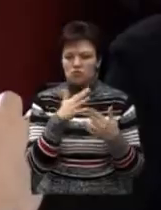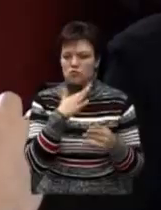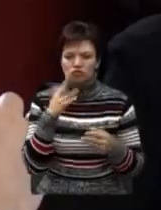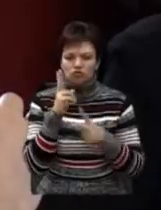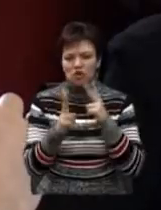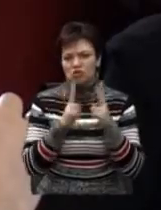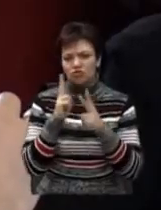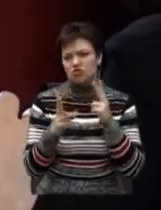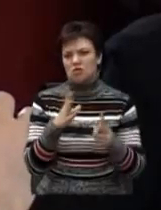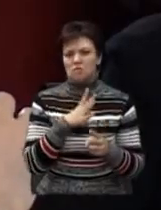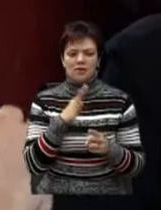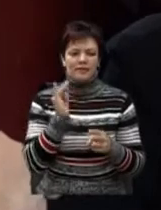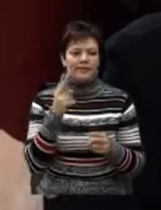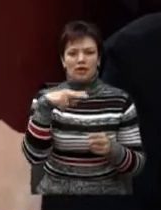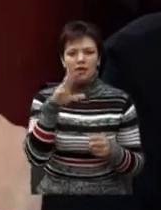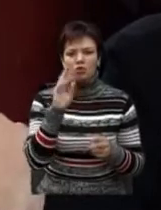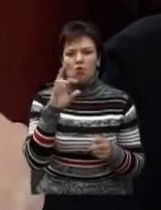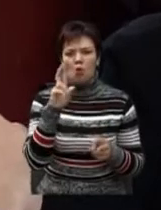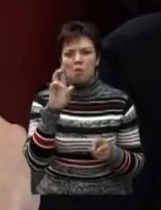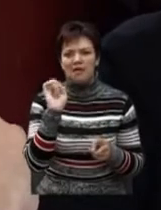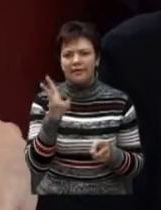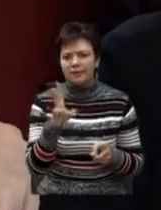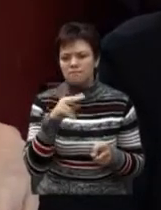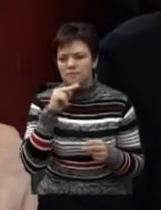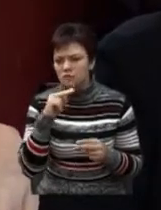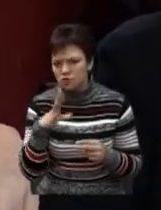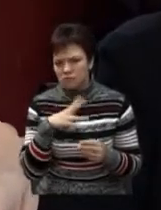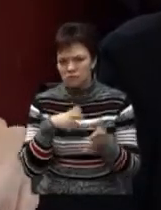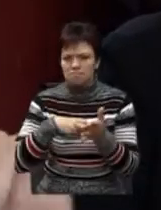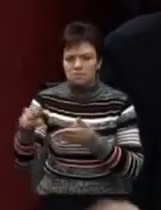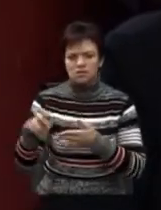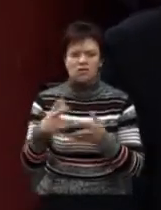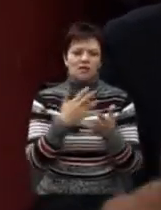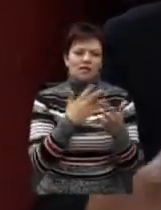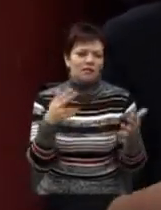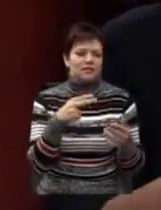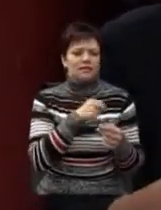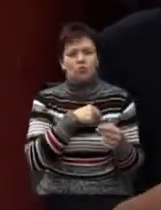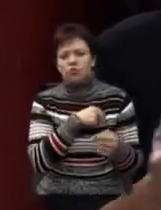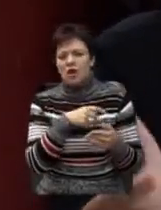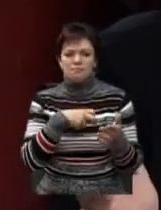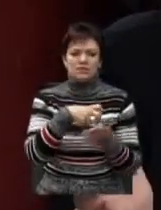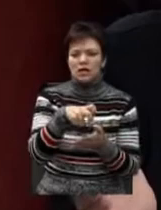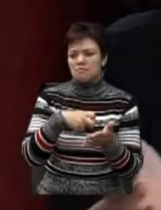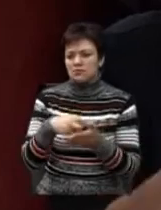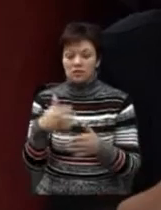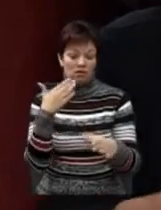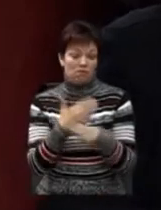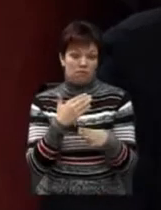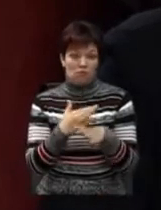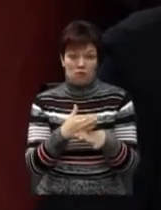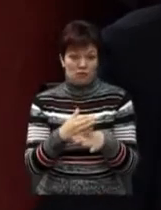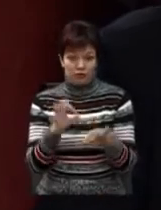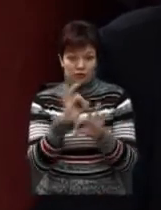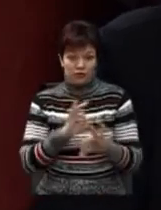продолжается. И на имя Дубкина писали и писали. И у нас и скорые помощи не могут подъехать в наш подъезд, в наш двор, потому что все время загромождены вот это вот